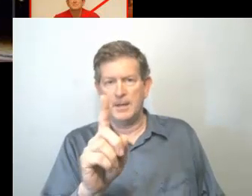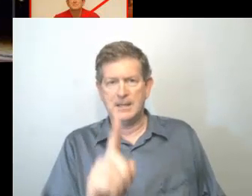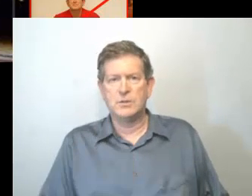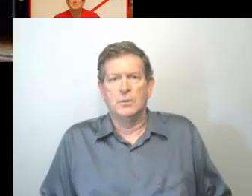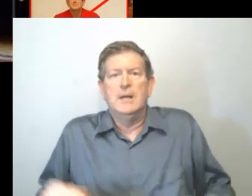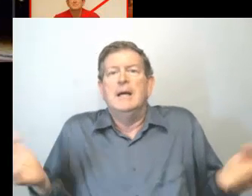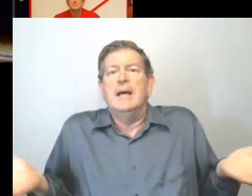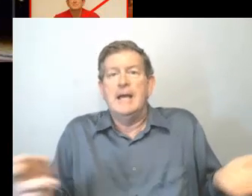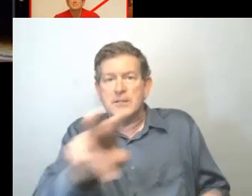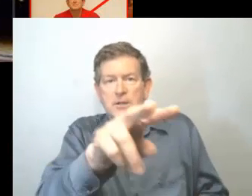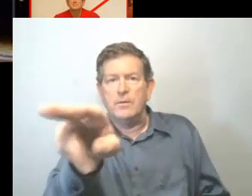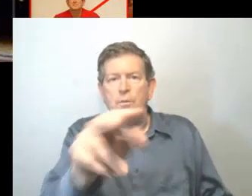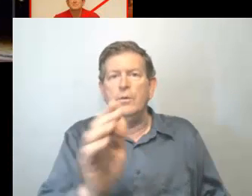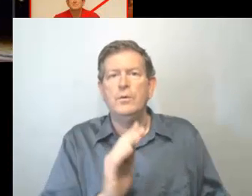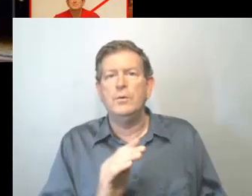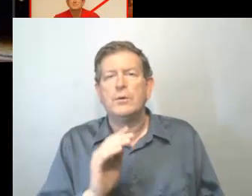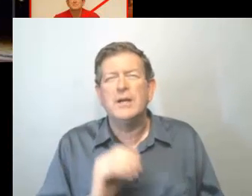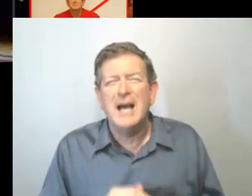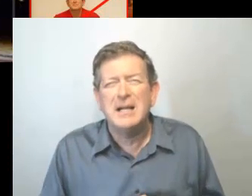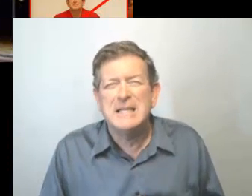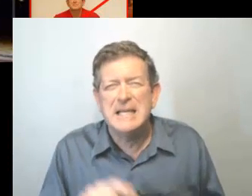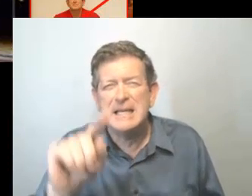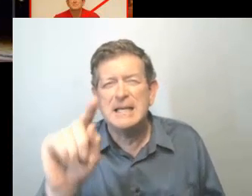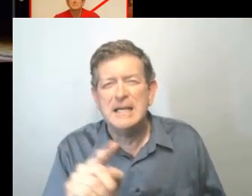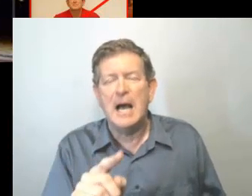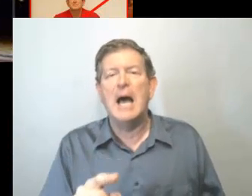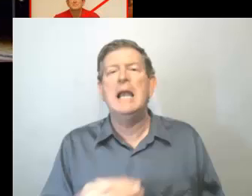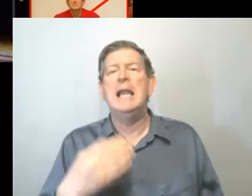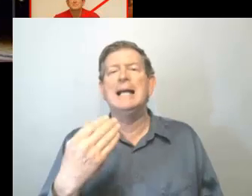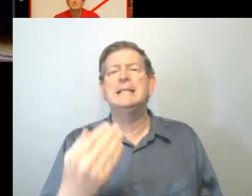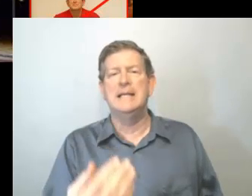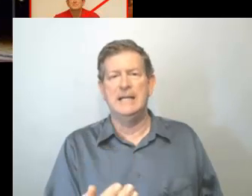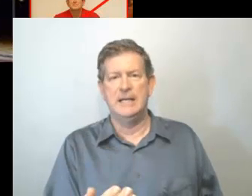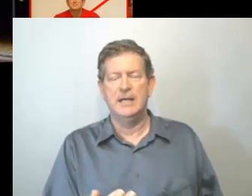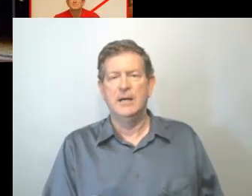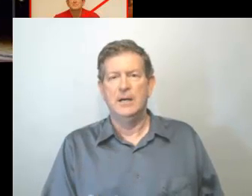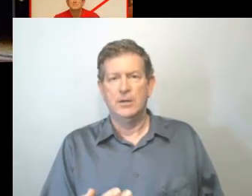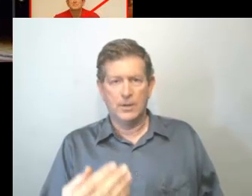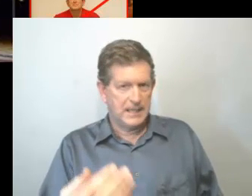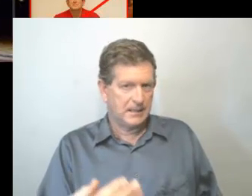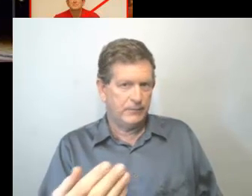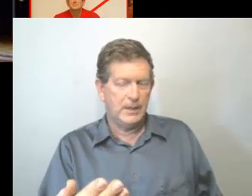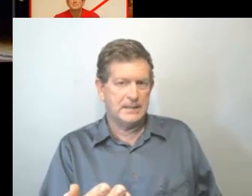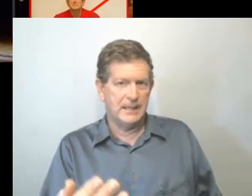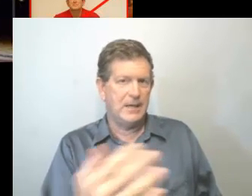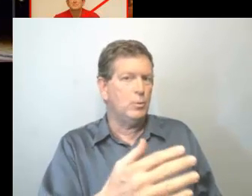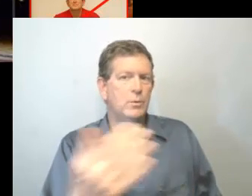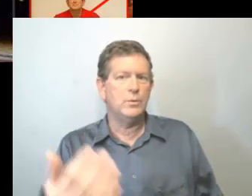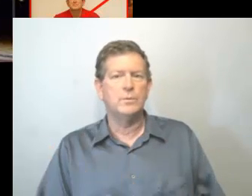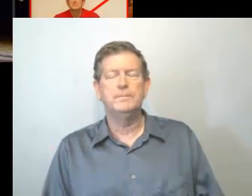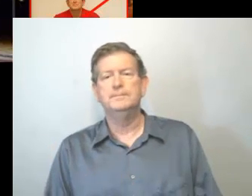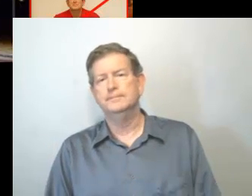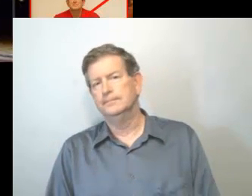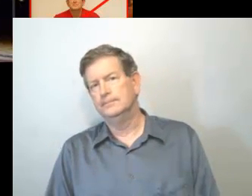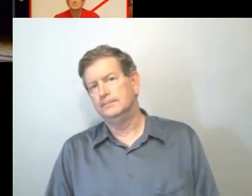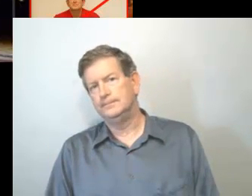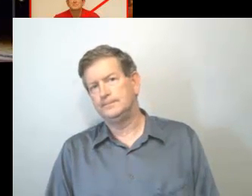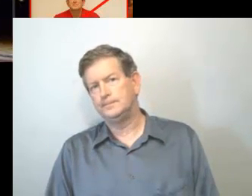Donc, première question, est-ce que vous regardez la télé? Regardez-vous la télé, oui ou